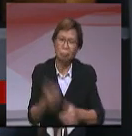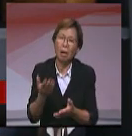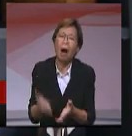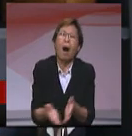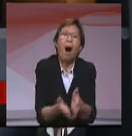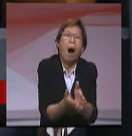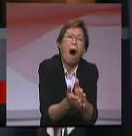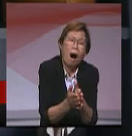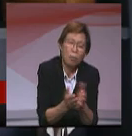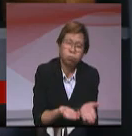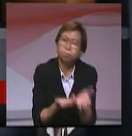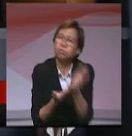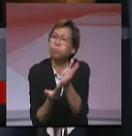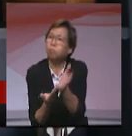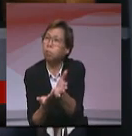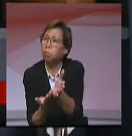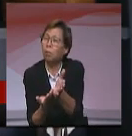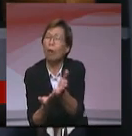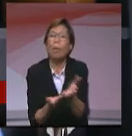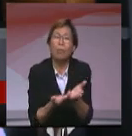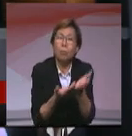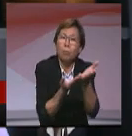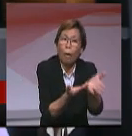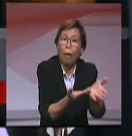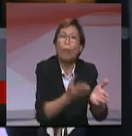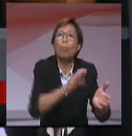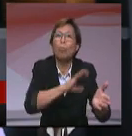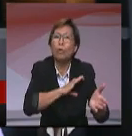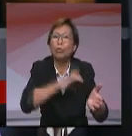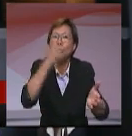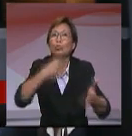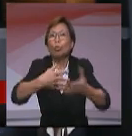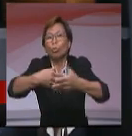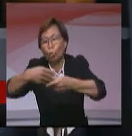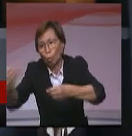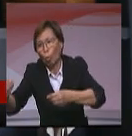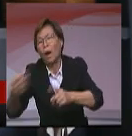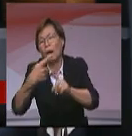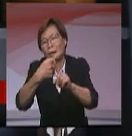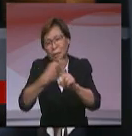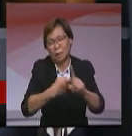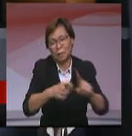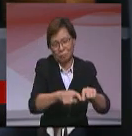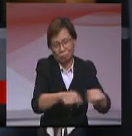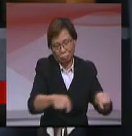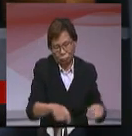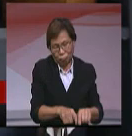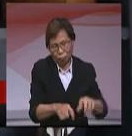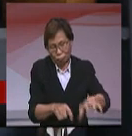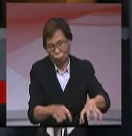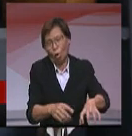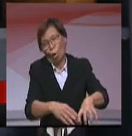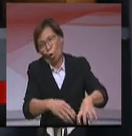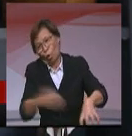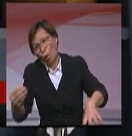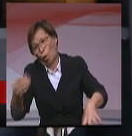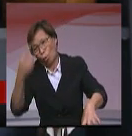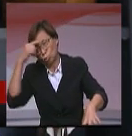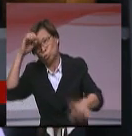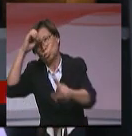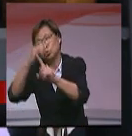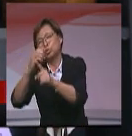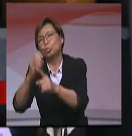mengemukakan permohonan kepada PDRM untuk keluar daripada kawasan PKPD untuk